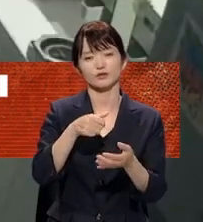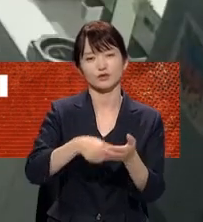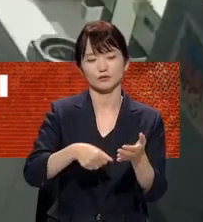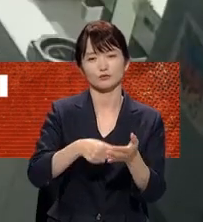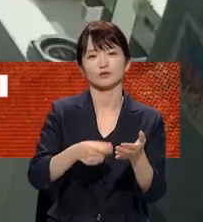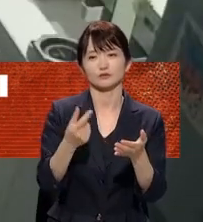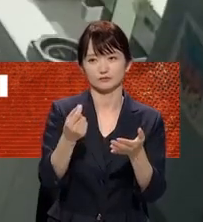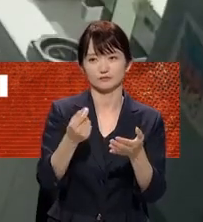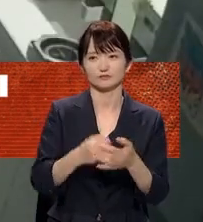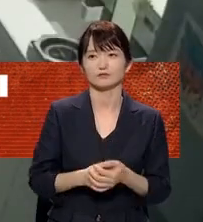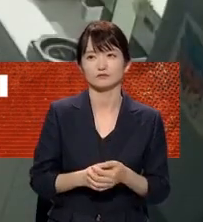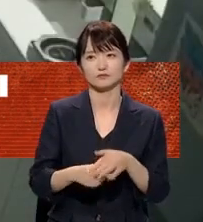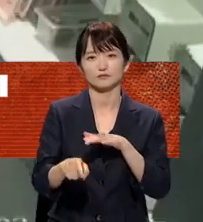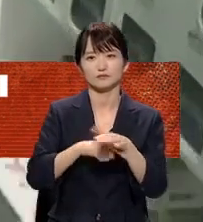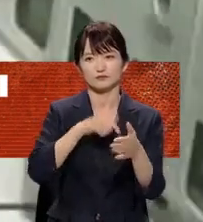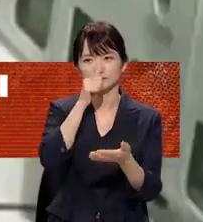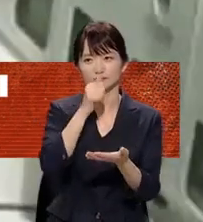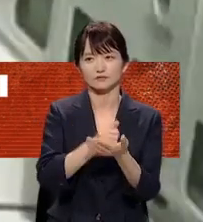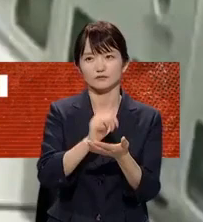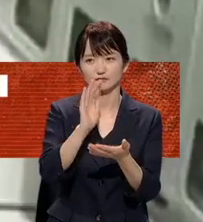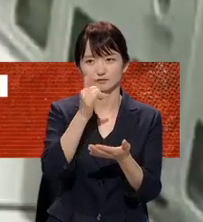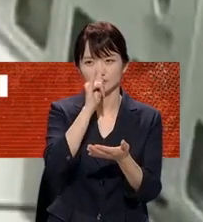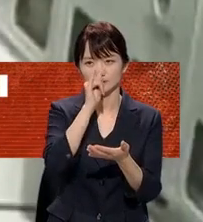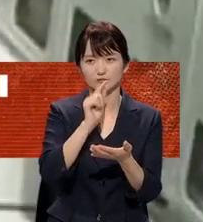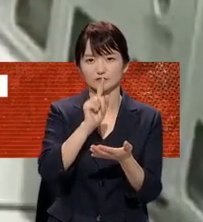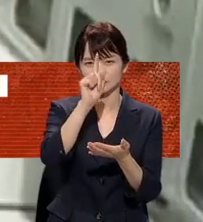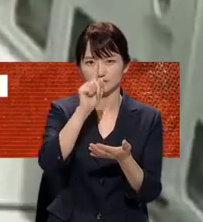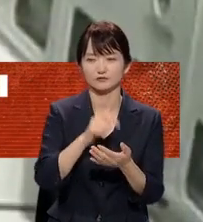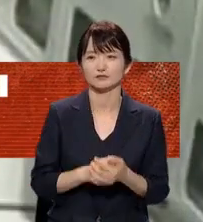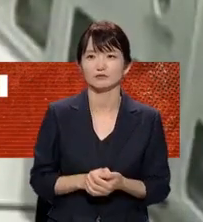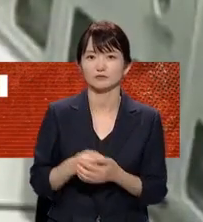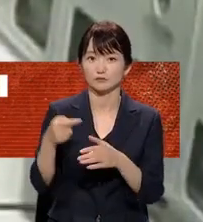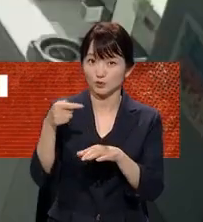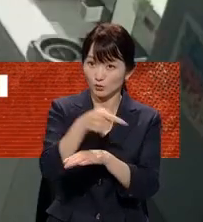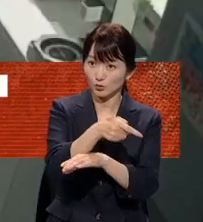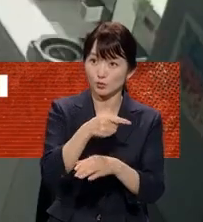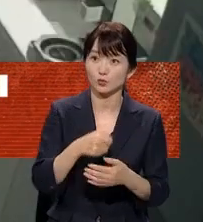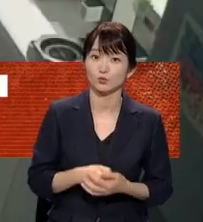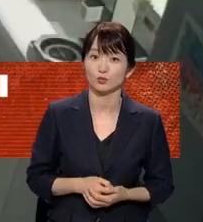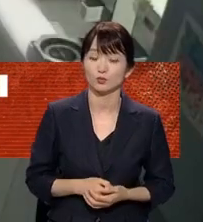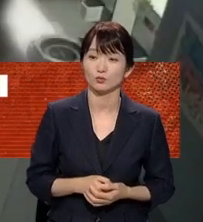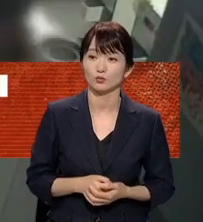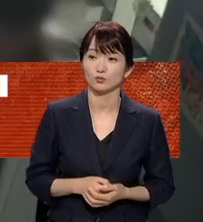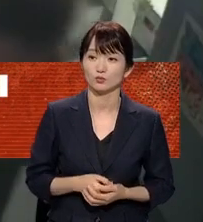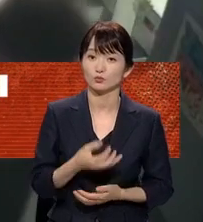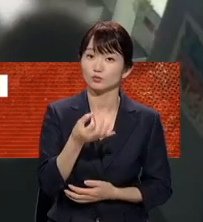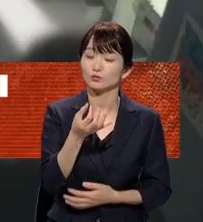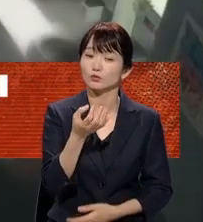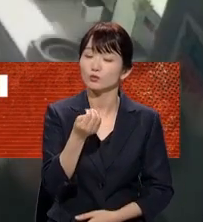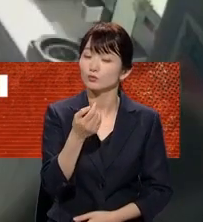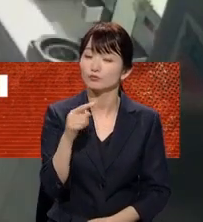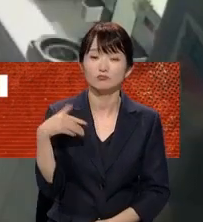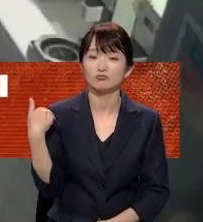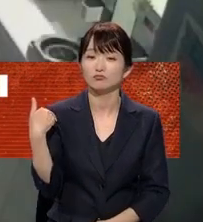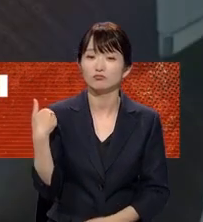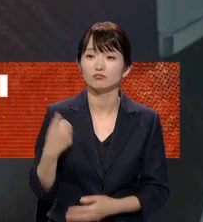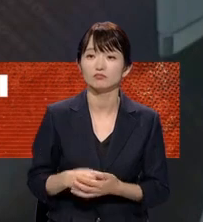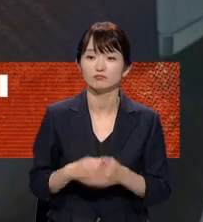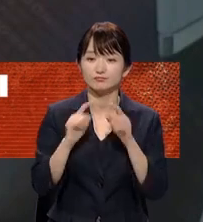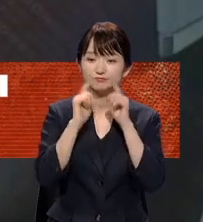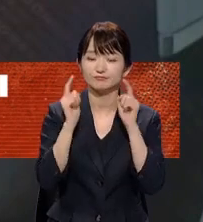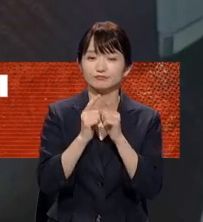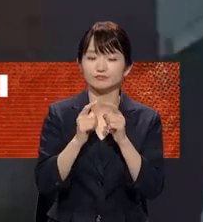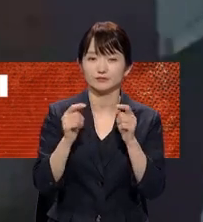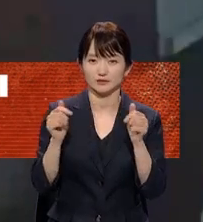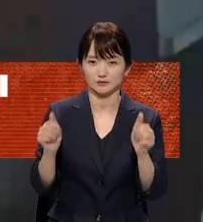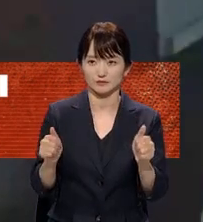때문에 절도죄가 성립할 가능성이 매우 높고요. 또 절도죄 외에도 저 썼던 거 그 금액이 얼마 될지는 모르겠지만 민사상